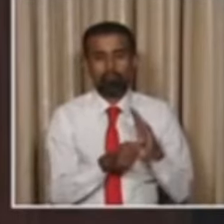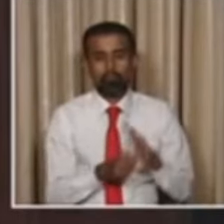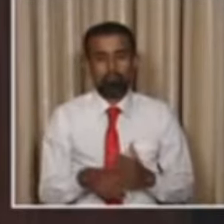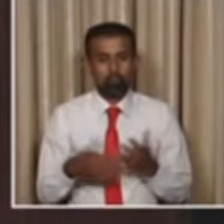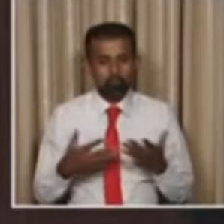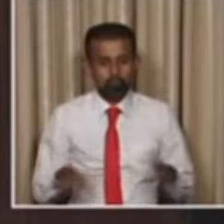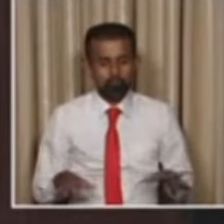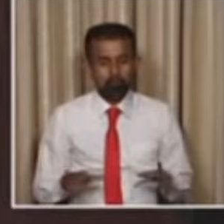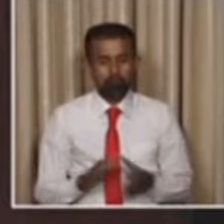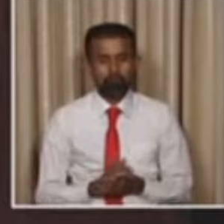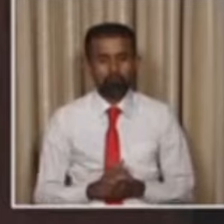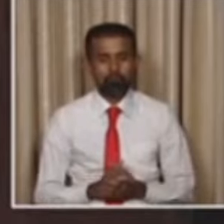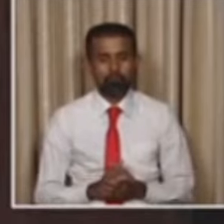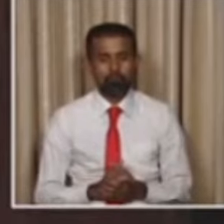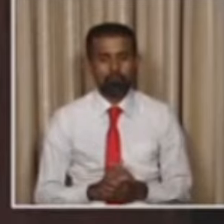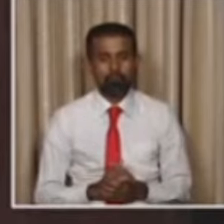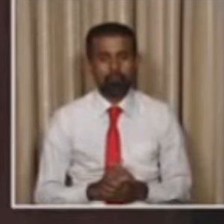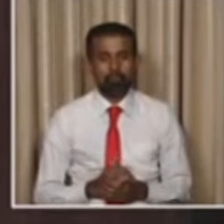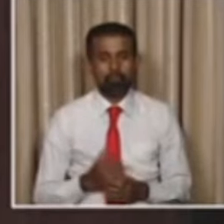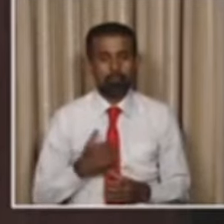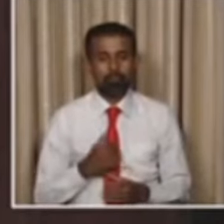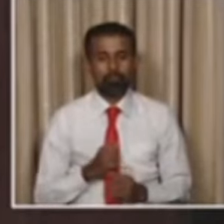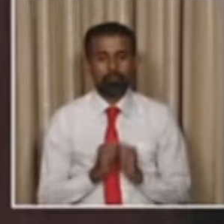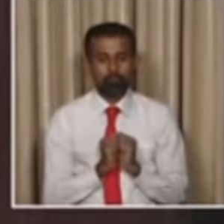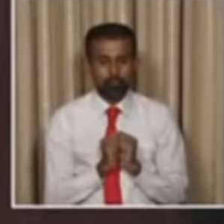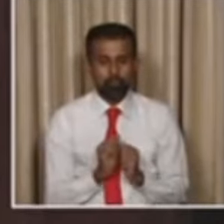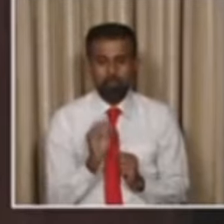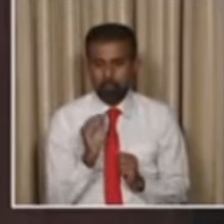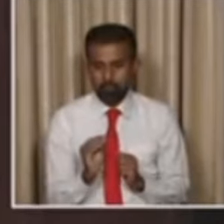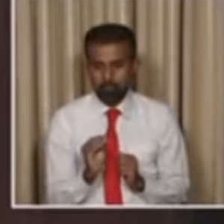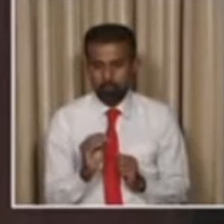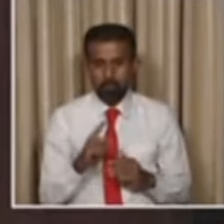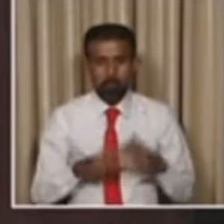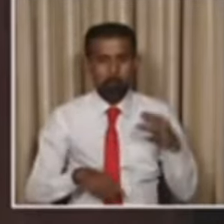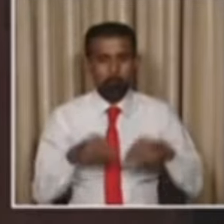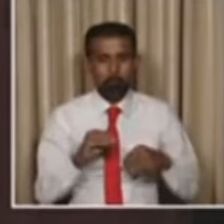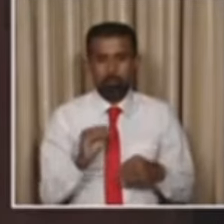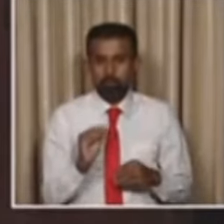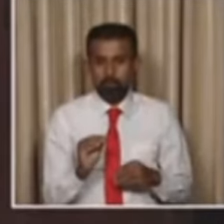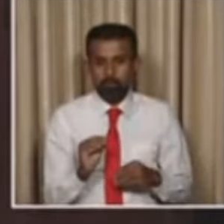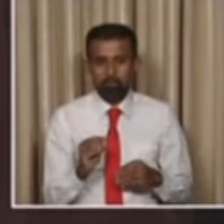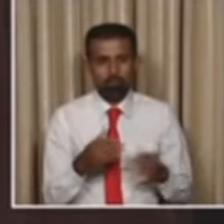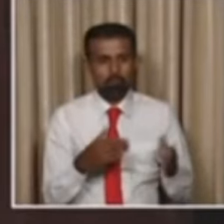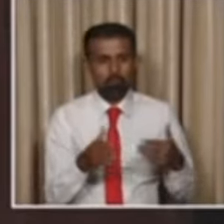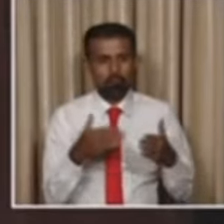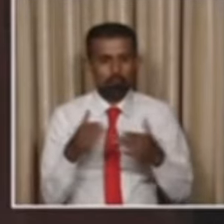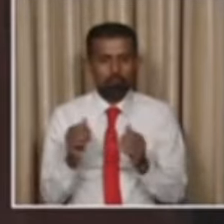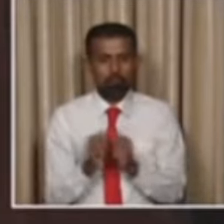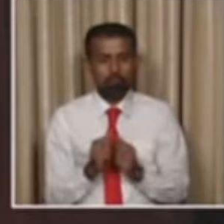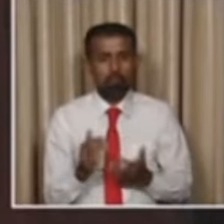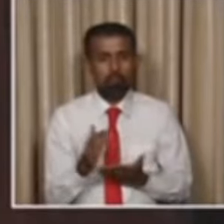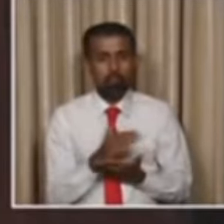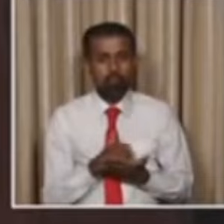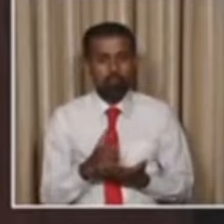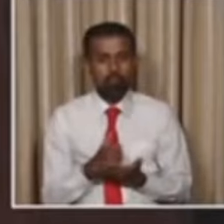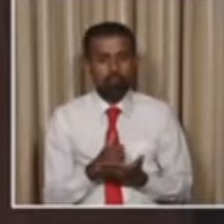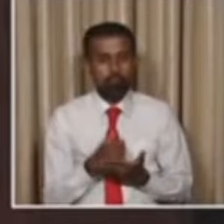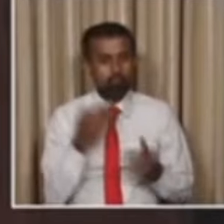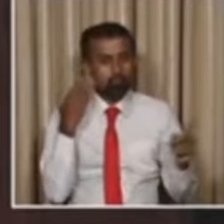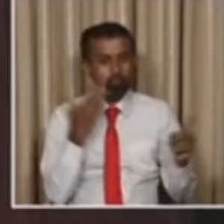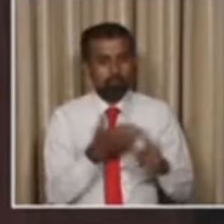නිසා මේකේ අපි රාජකාරී කරනවා නම් අපි දේශපාලනය කරනවා නම් අපි විවිධ කාරණා වල එනවා නම් අපි ඔක්කොම මේ